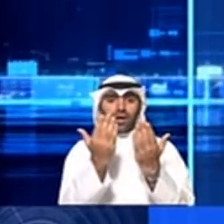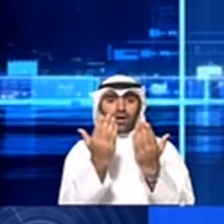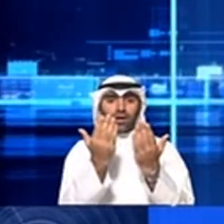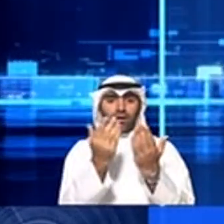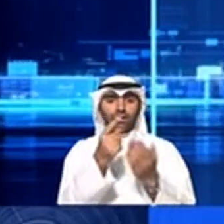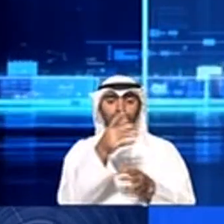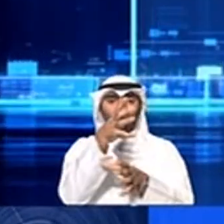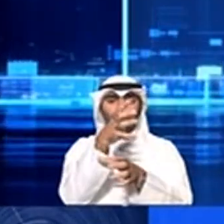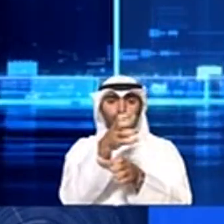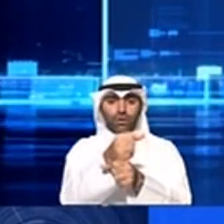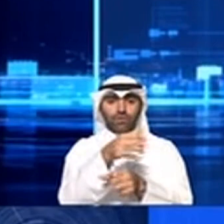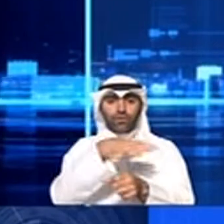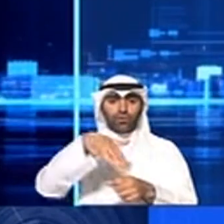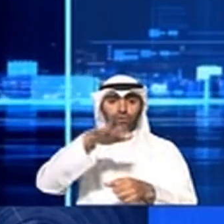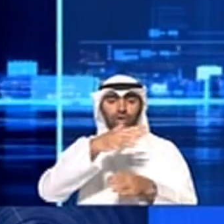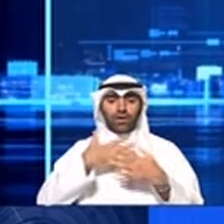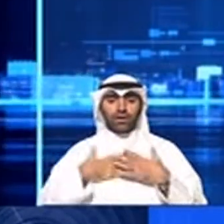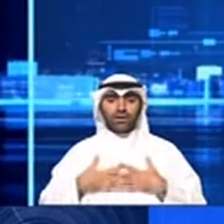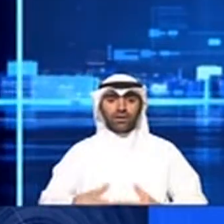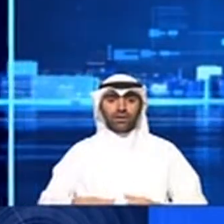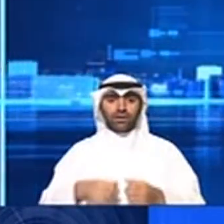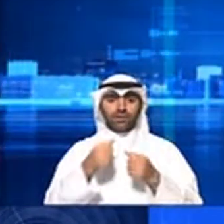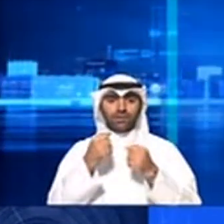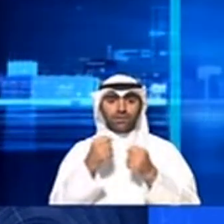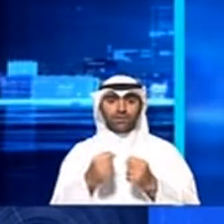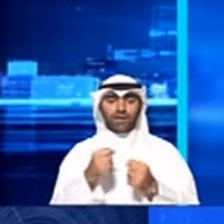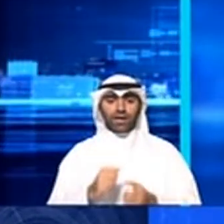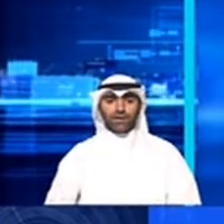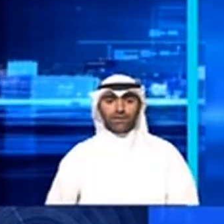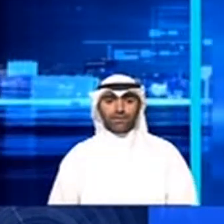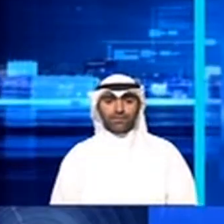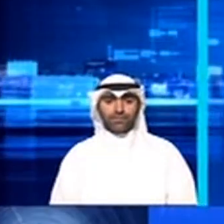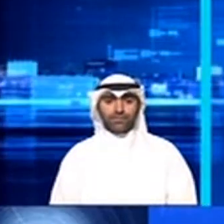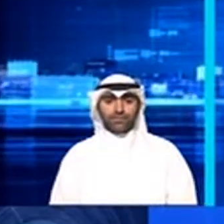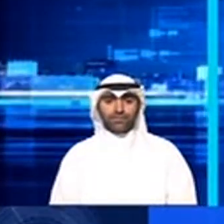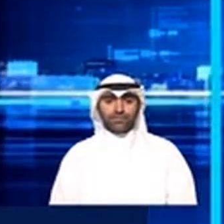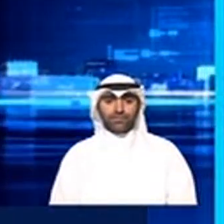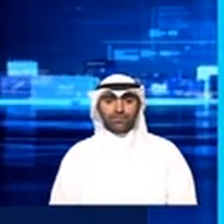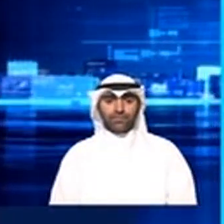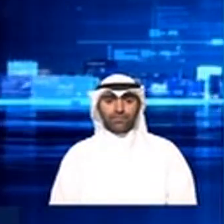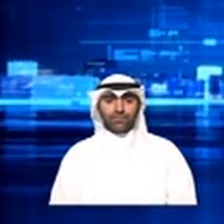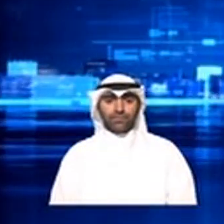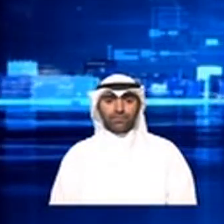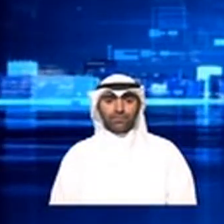متمنيا سموه رعاه الله لفخامته موفور الصحة والعافية.